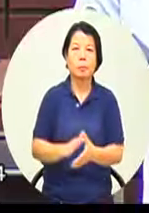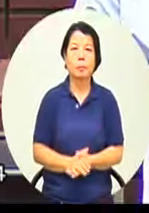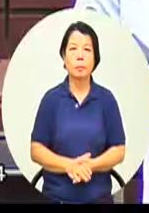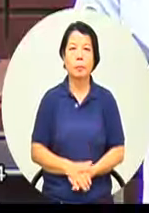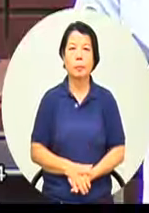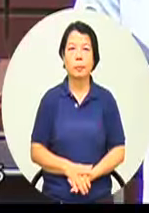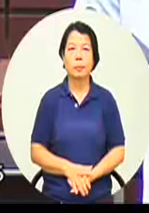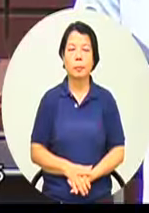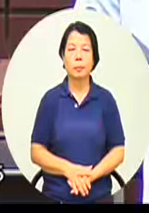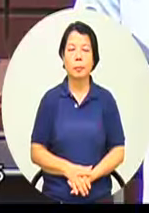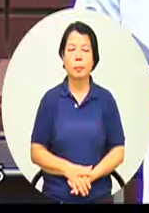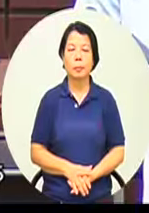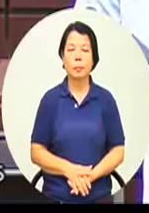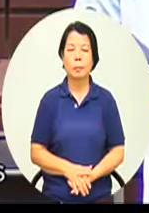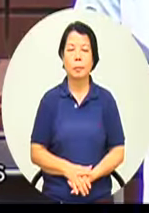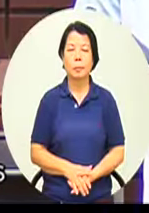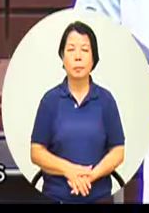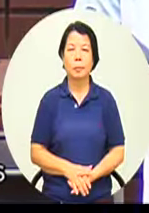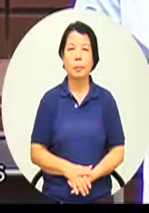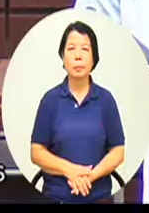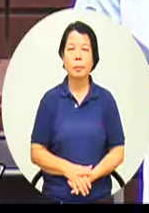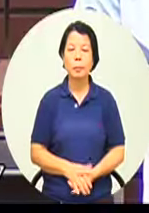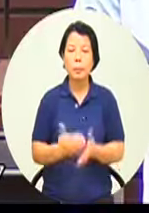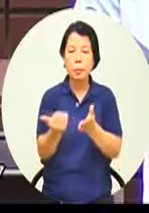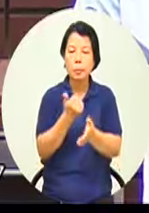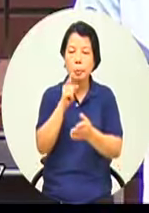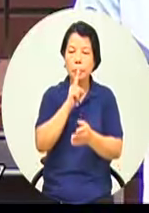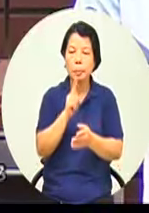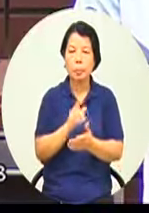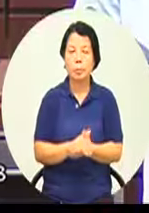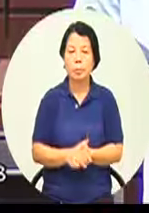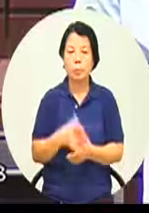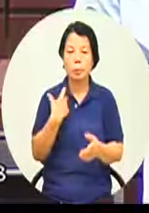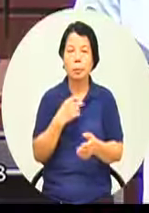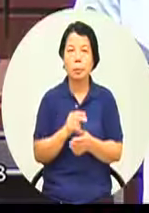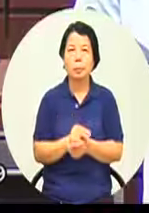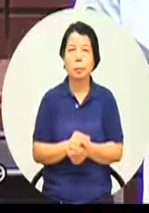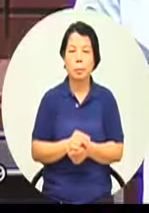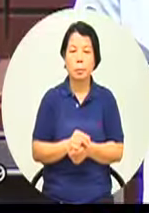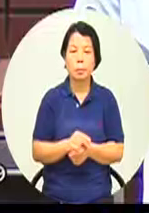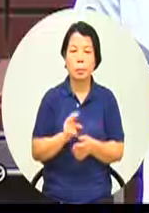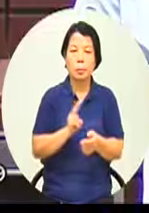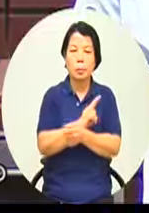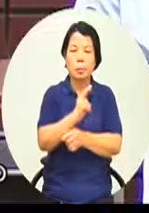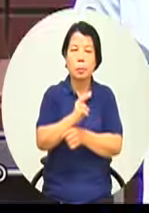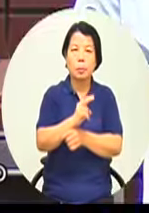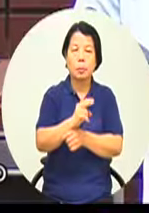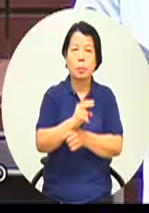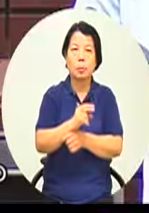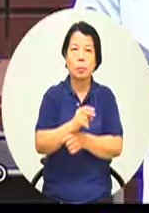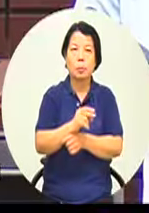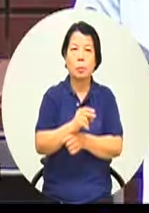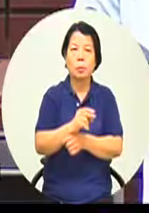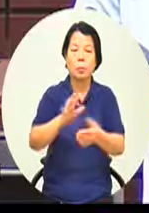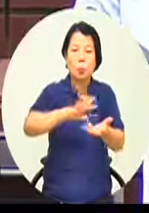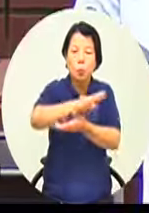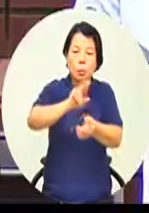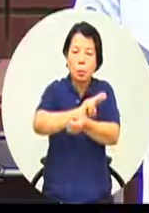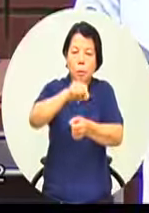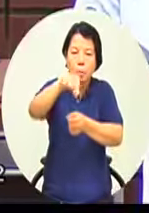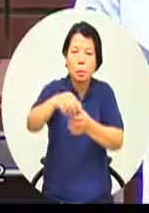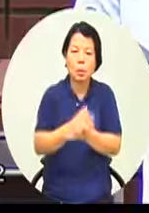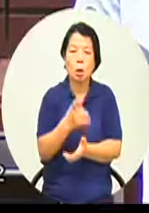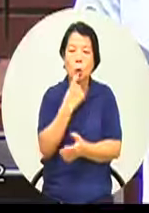刚席议员所提到的，刚刚就是说在云林地区有覆盖这个就是网绿色那个